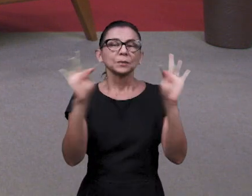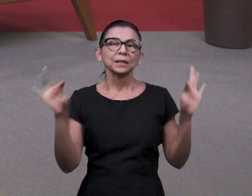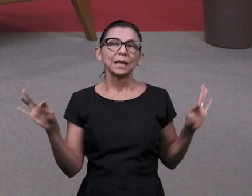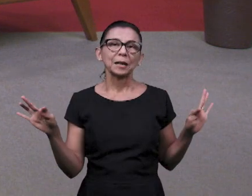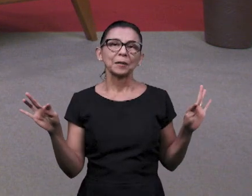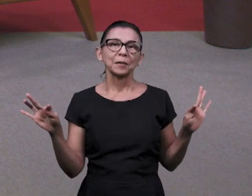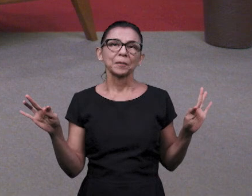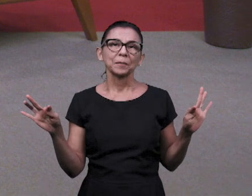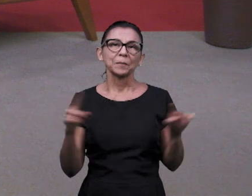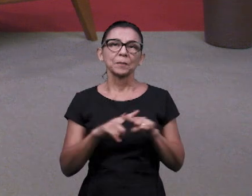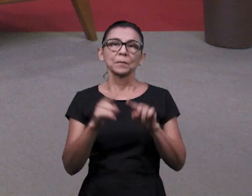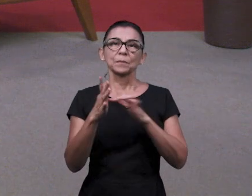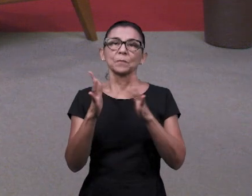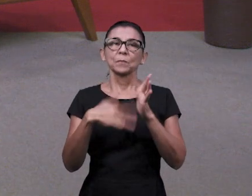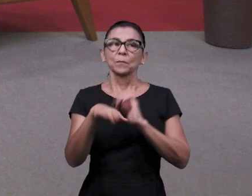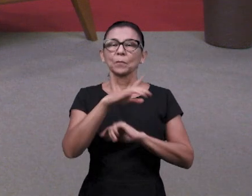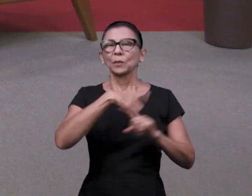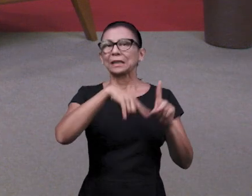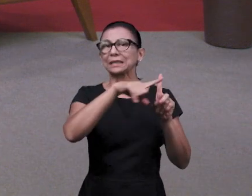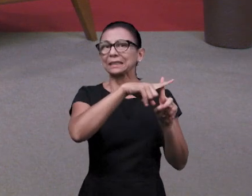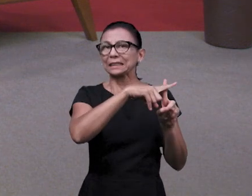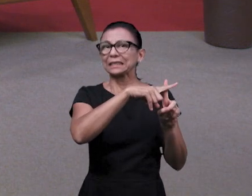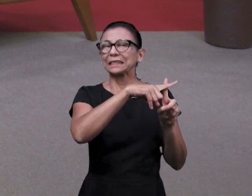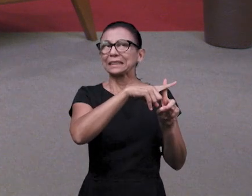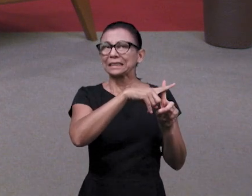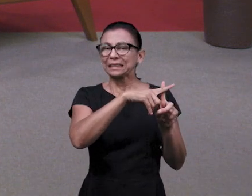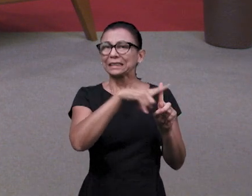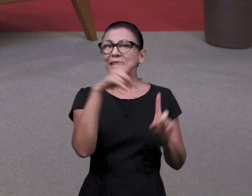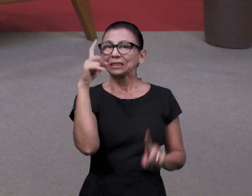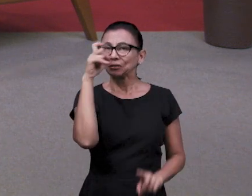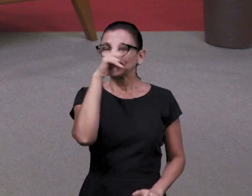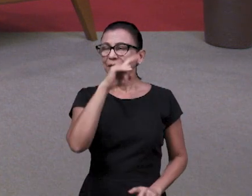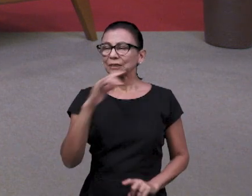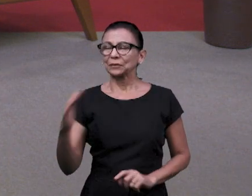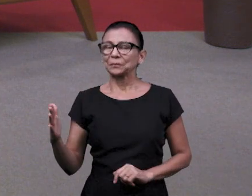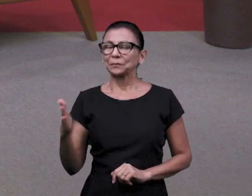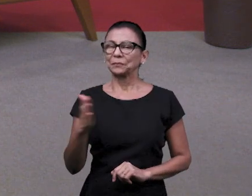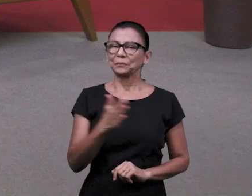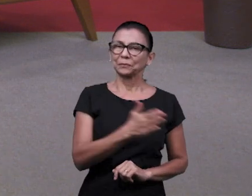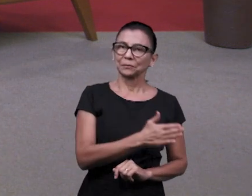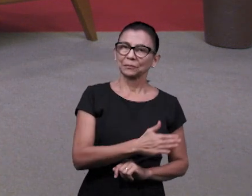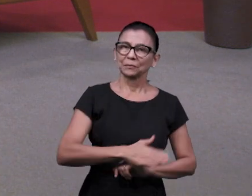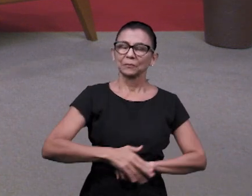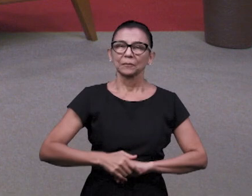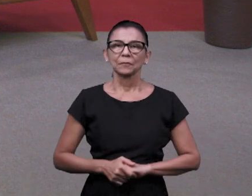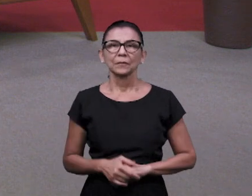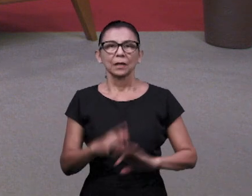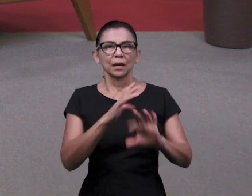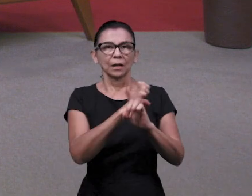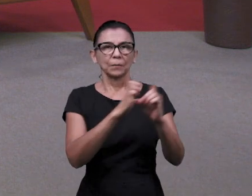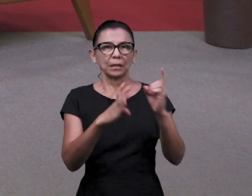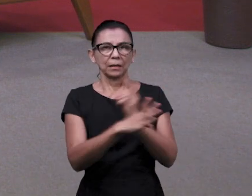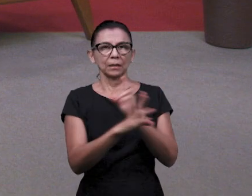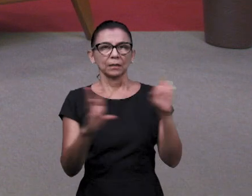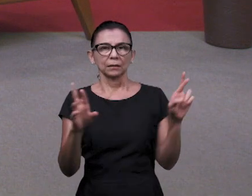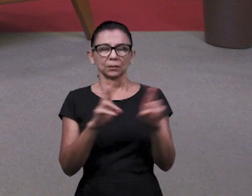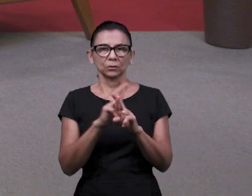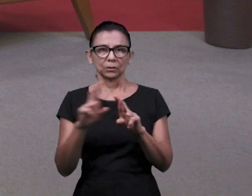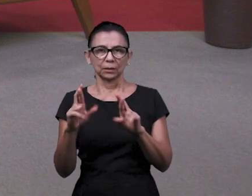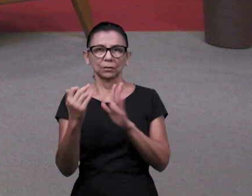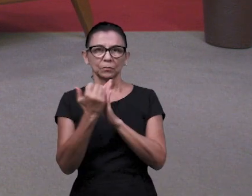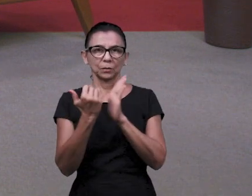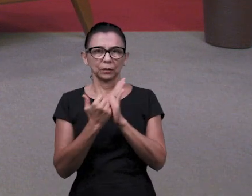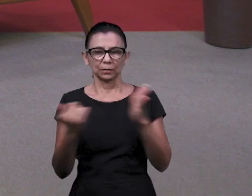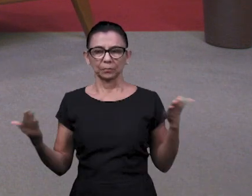Serait facile, mais mourir à la croix, c'était quelque chose de plus difficile. Revenons à l'école biblique dominicale, on apporte aussi une application prophétique à l'intérieur de